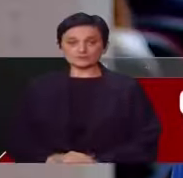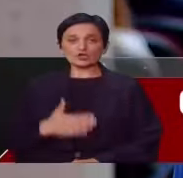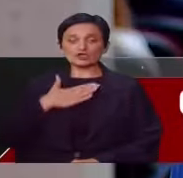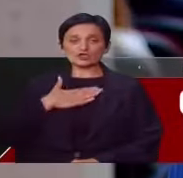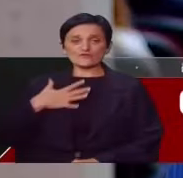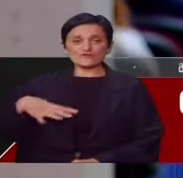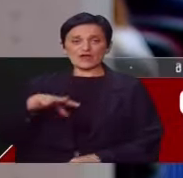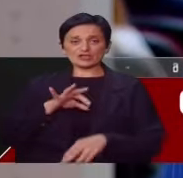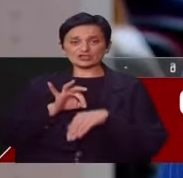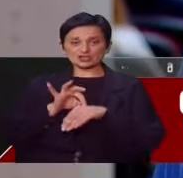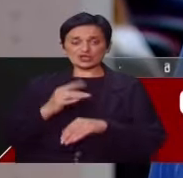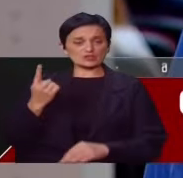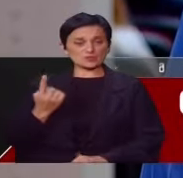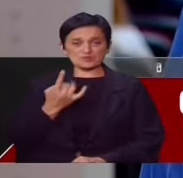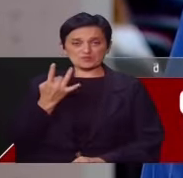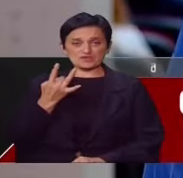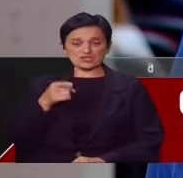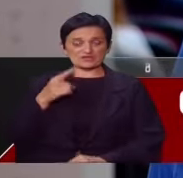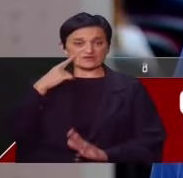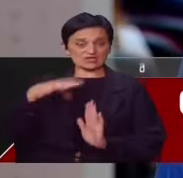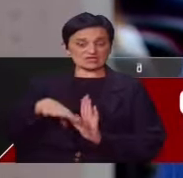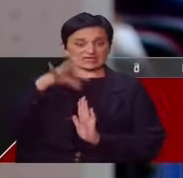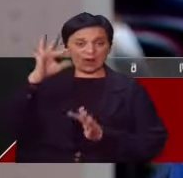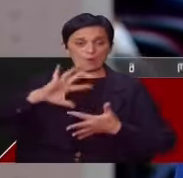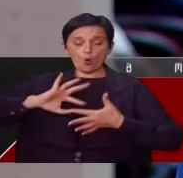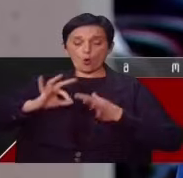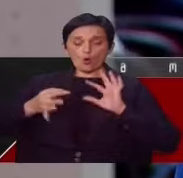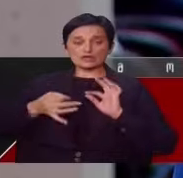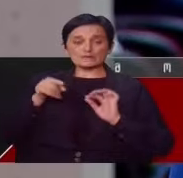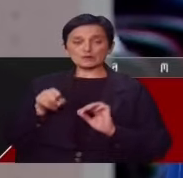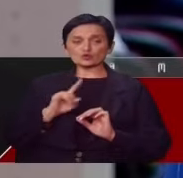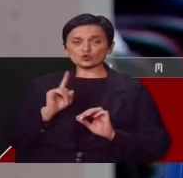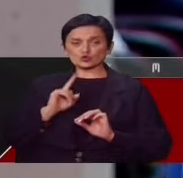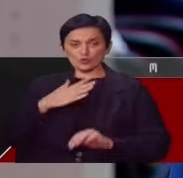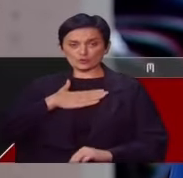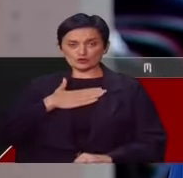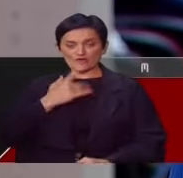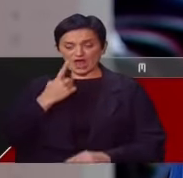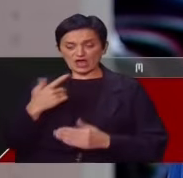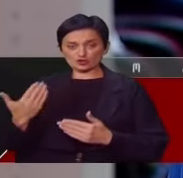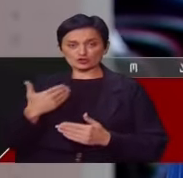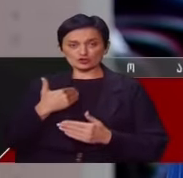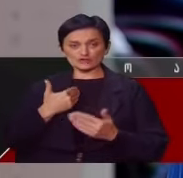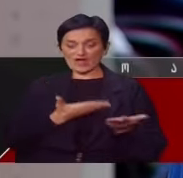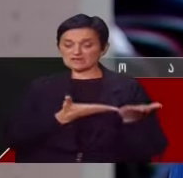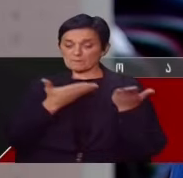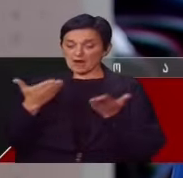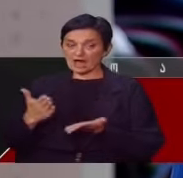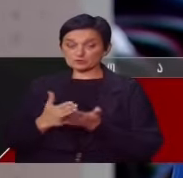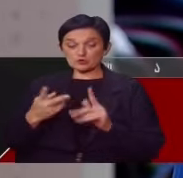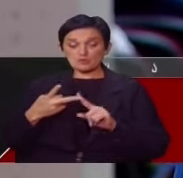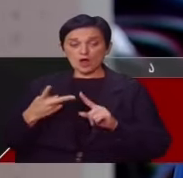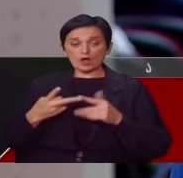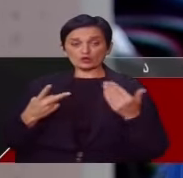ჩვენს ქვეყანაში ჩატარდა პირველად და გამორჩეულია ეს ოლიმპიადა იმითაც, რომ ჩვენ ერთის მხრივ ჩვენ ვართ მასპინძლები, მაგრამ